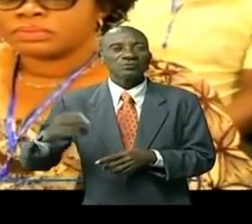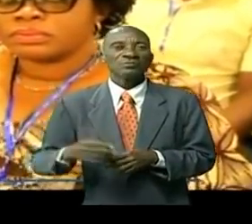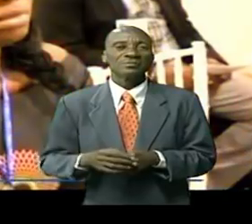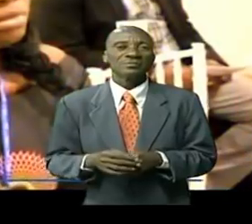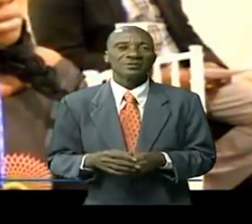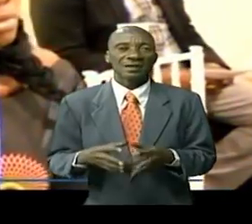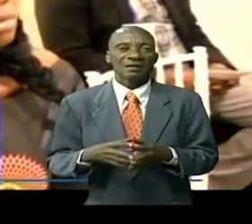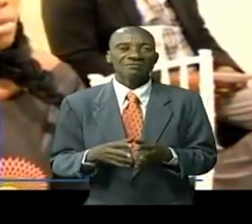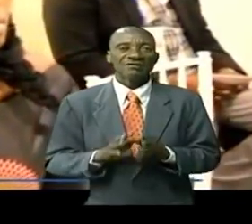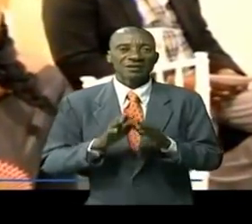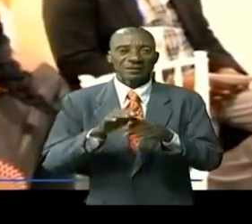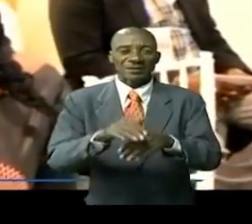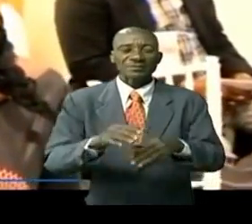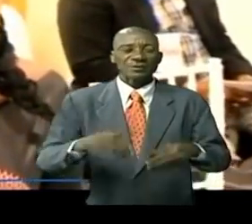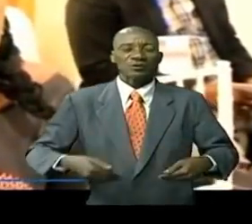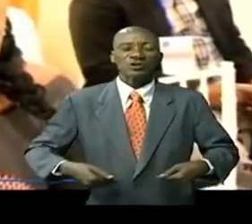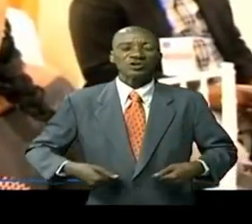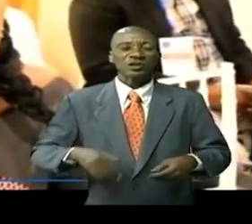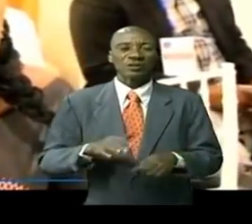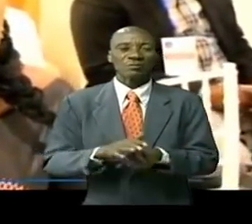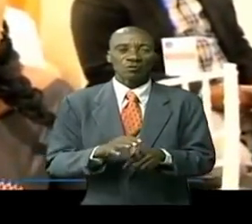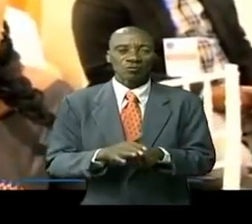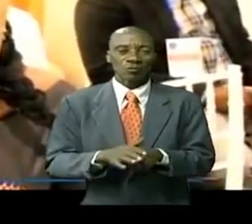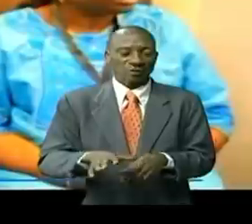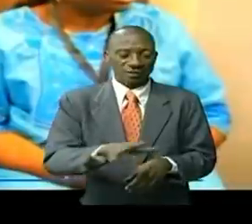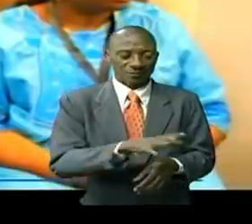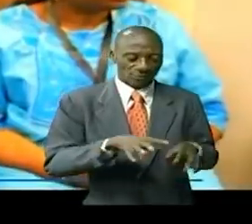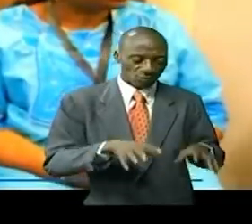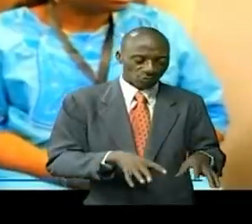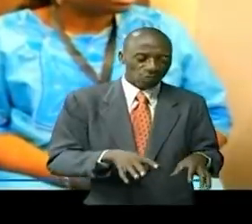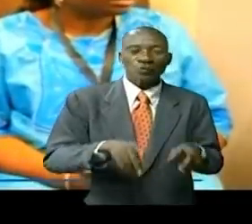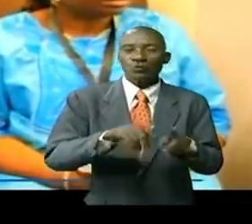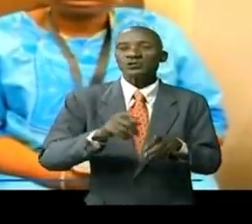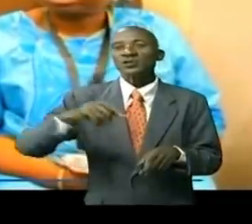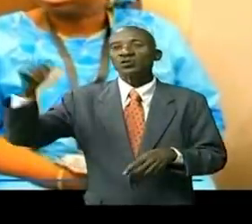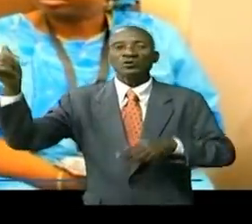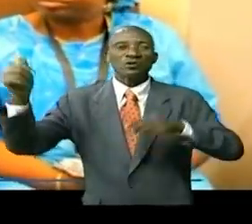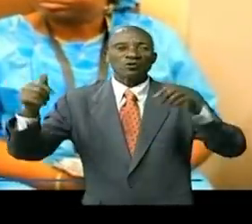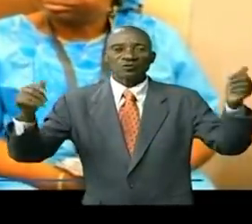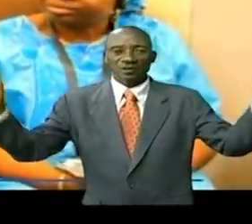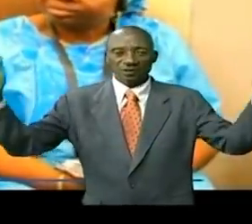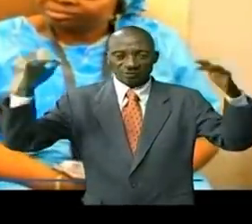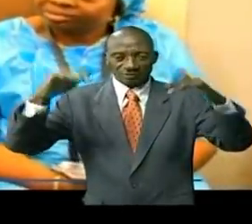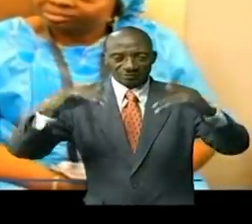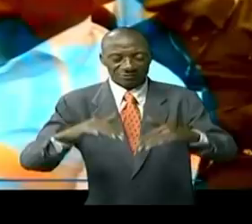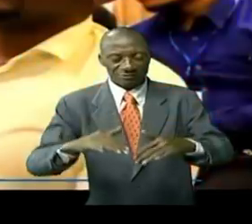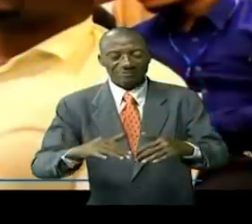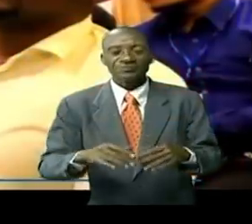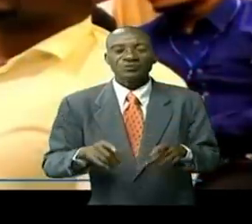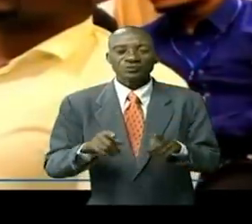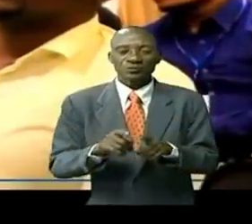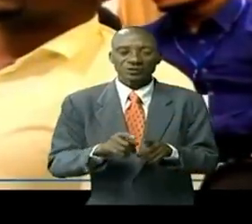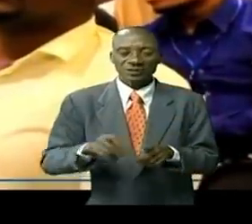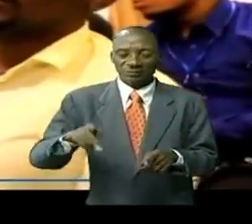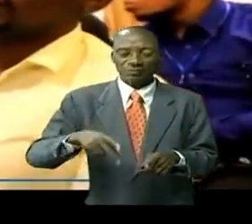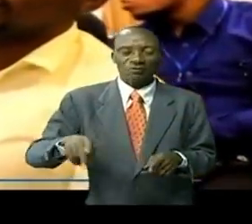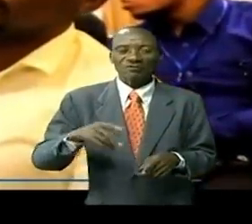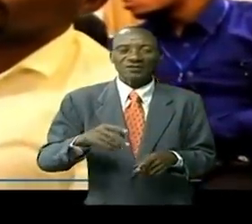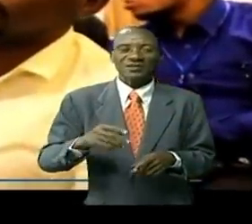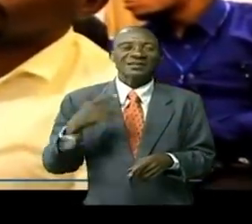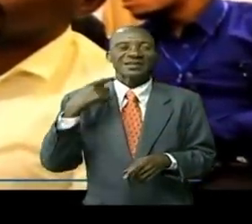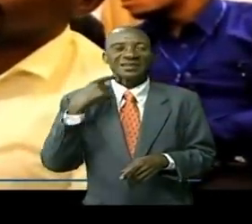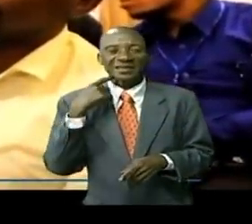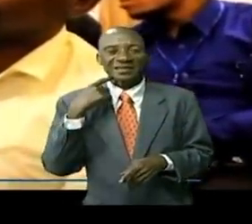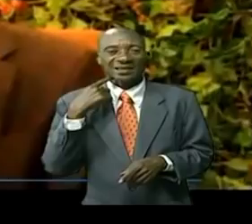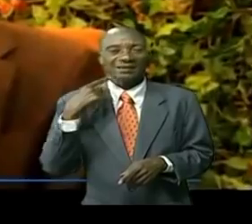participation de plusieurs jeunes venus aussi bien du pays que de l'extérieur. De cette frange de la population, venus des provinces du Kwango, du Congo central et de